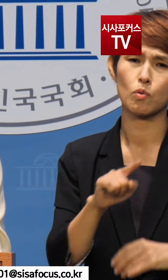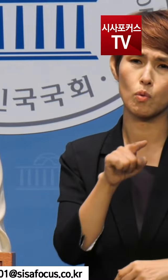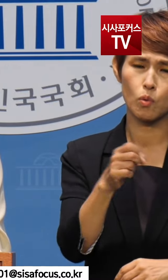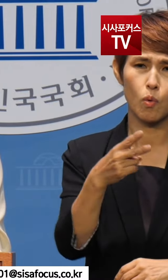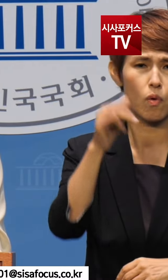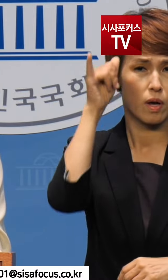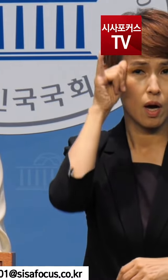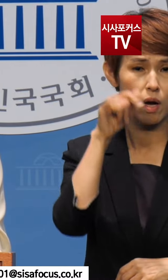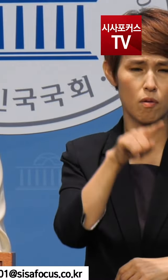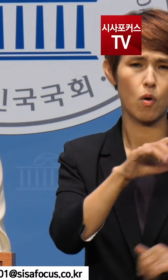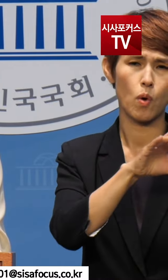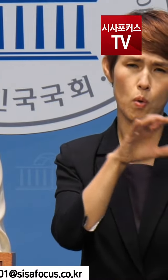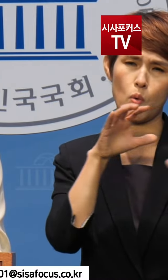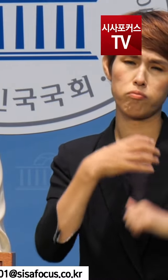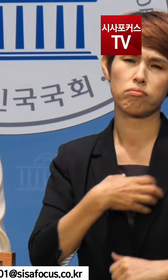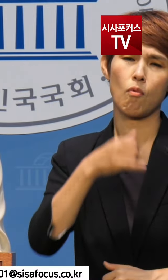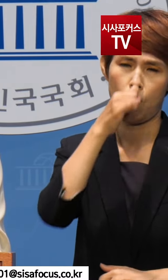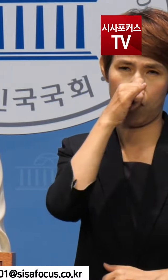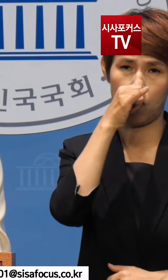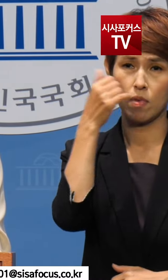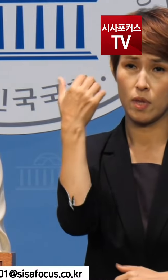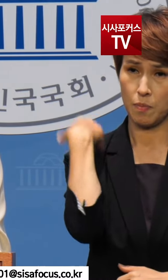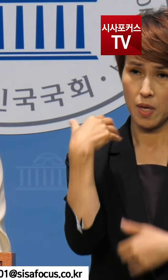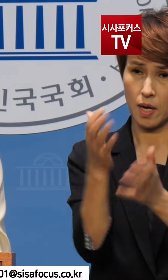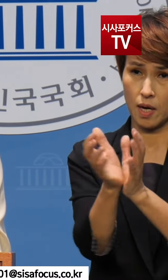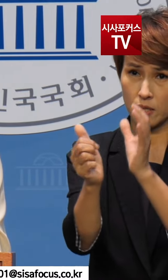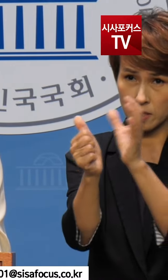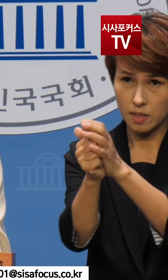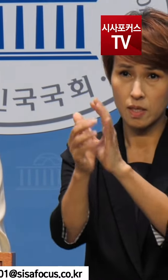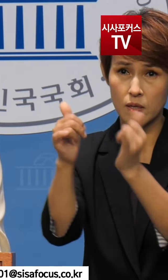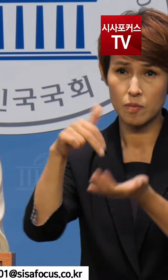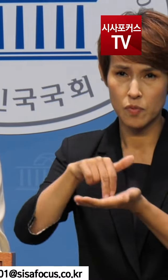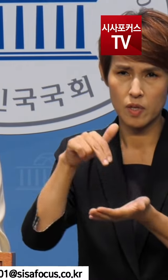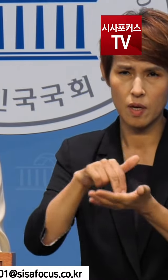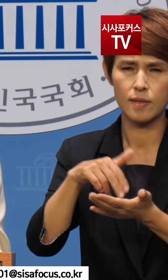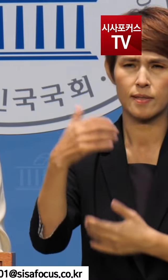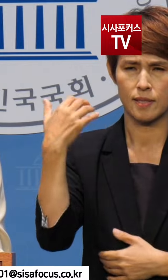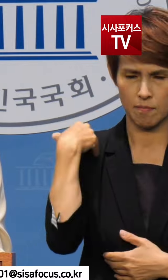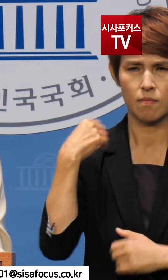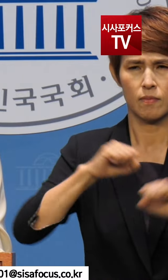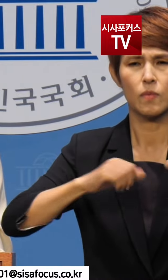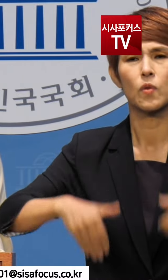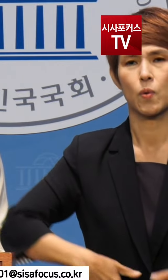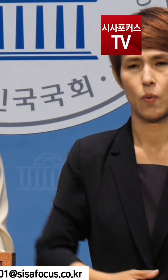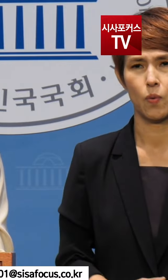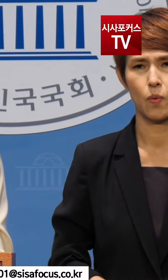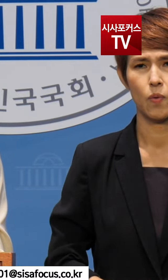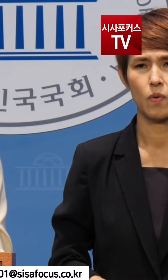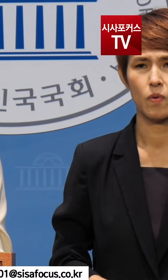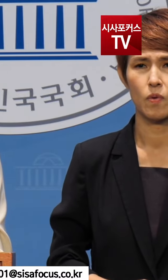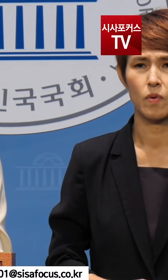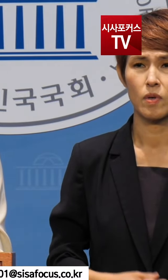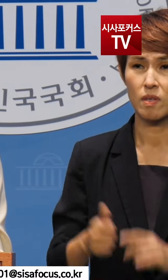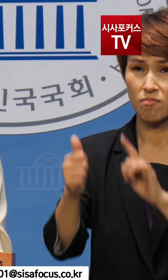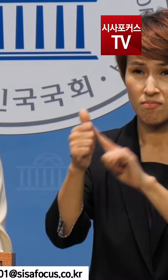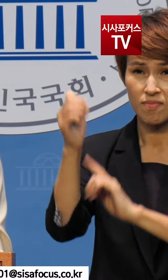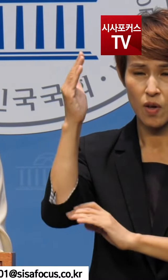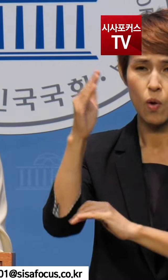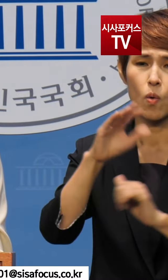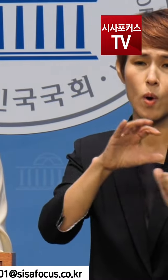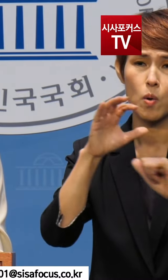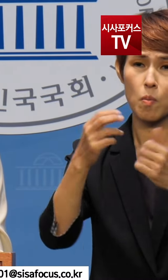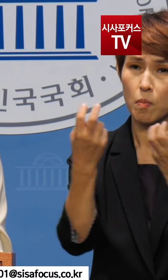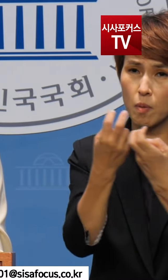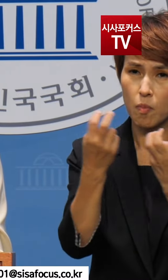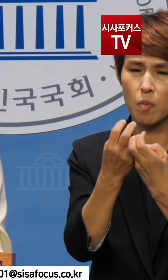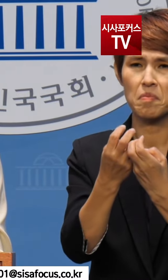대해서 담당 기관장으로서 이를 책임있게 불식시켜야 합니다. 제1원장이 언급한 활용 방법과